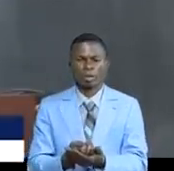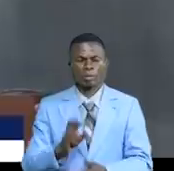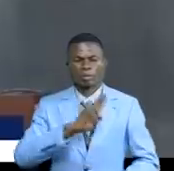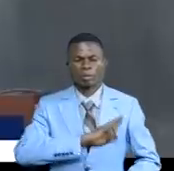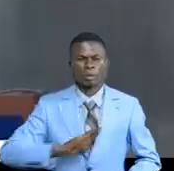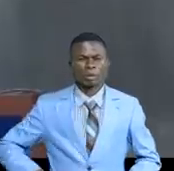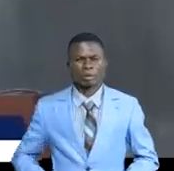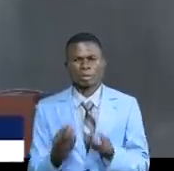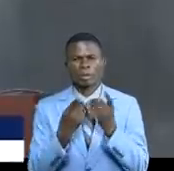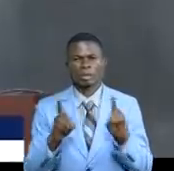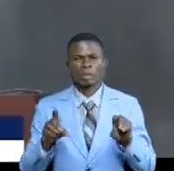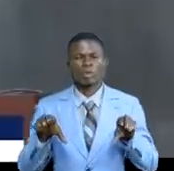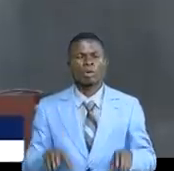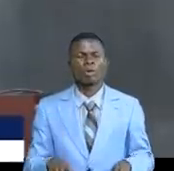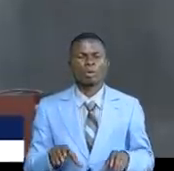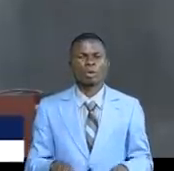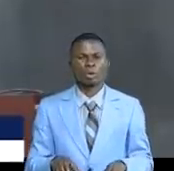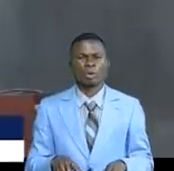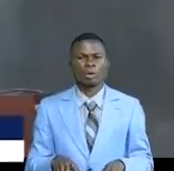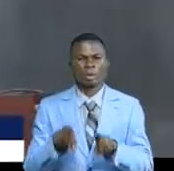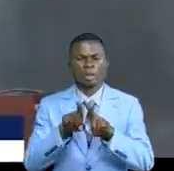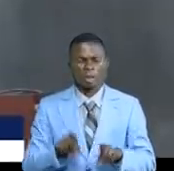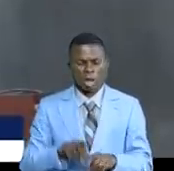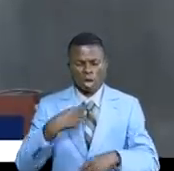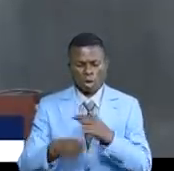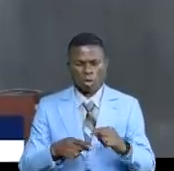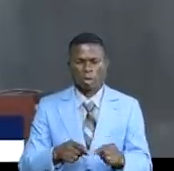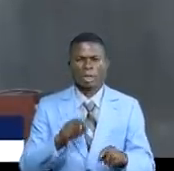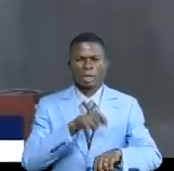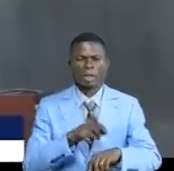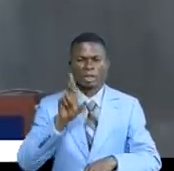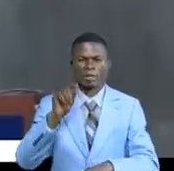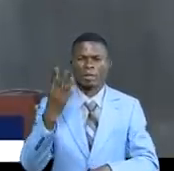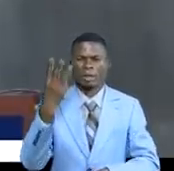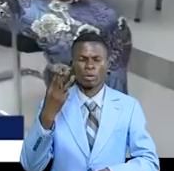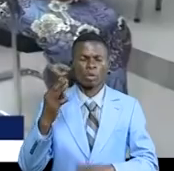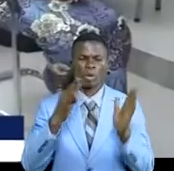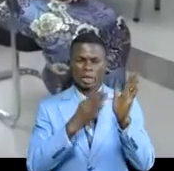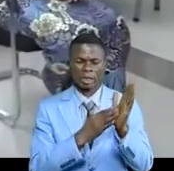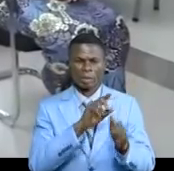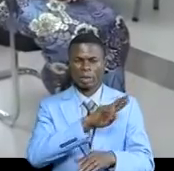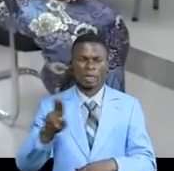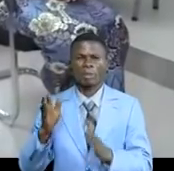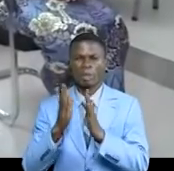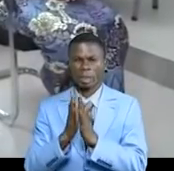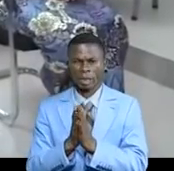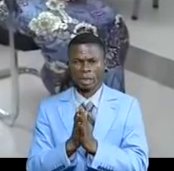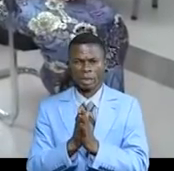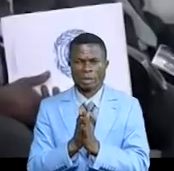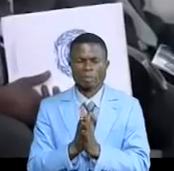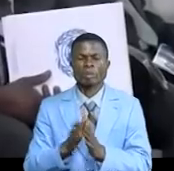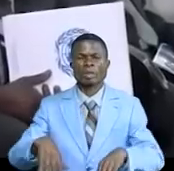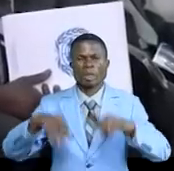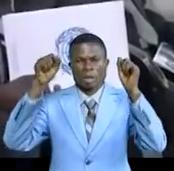République démocratique du Congo a procédé en date du 23 septembre 2010 à l'adhésion